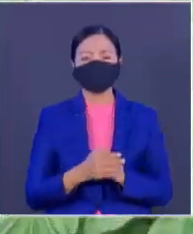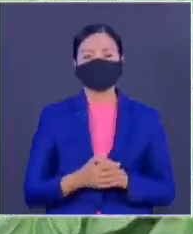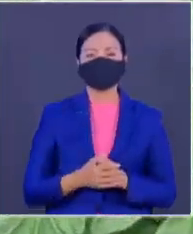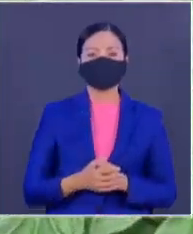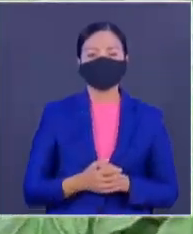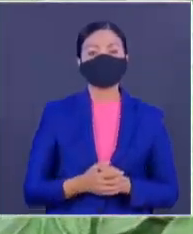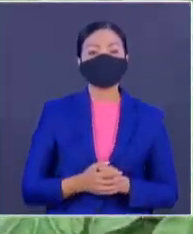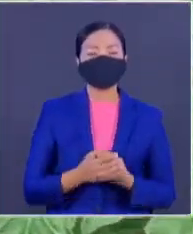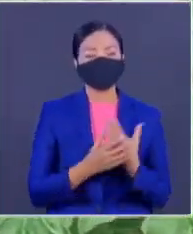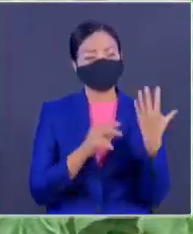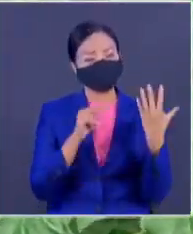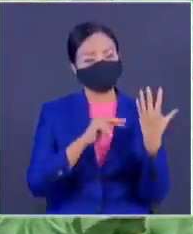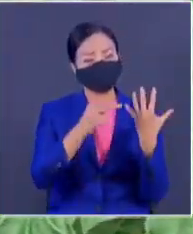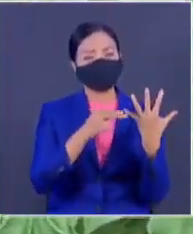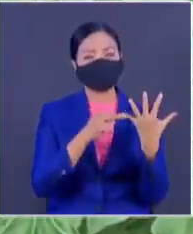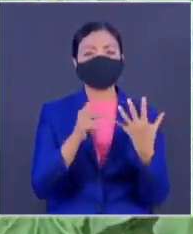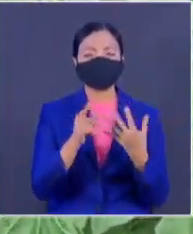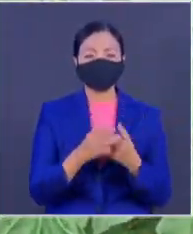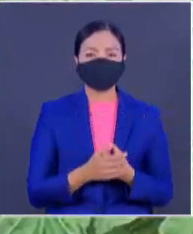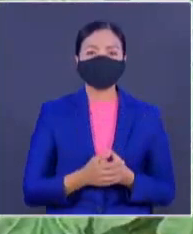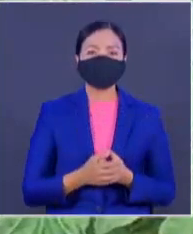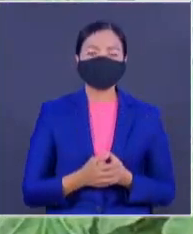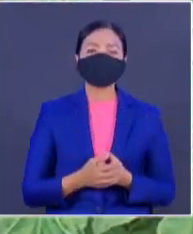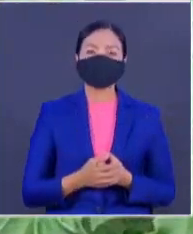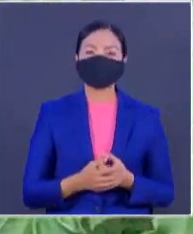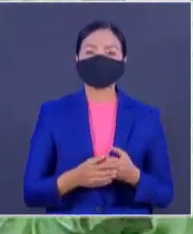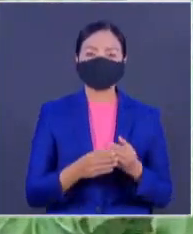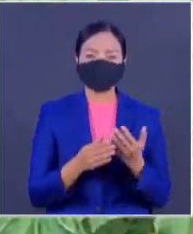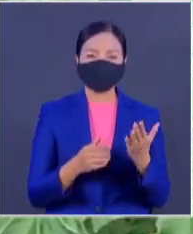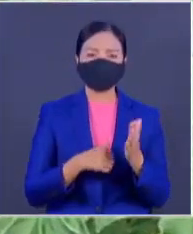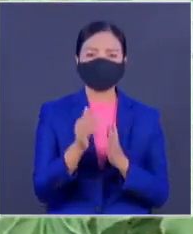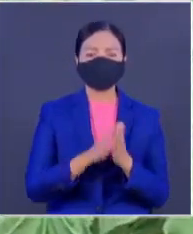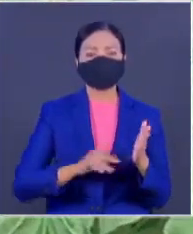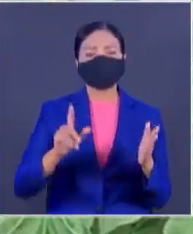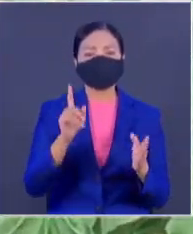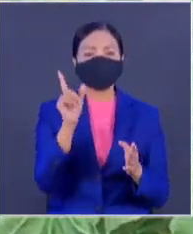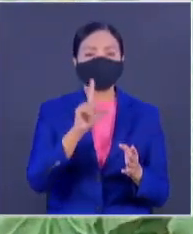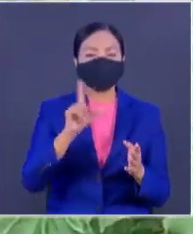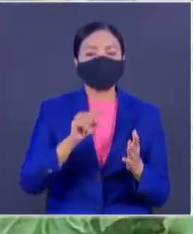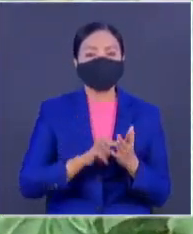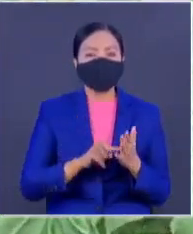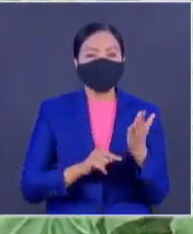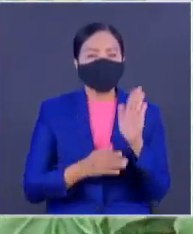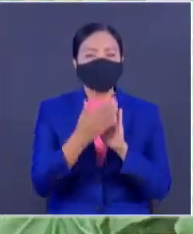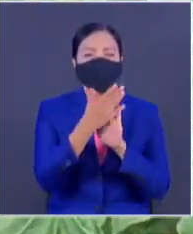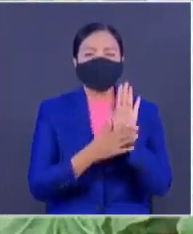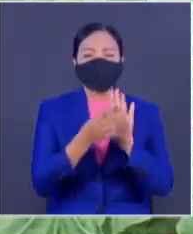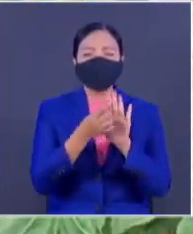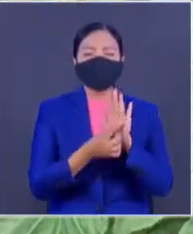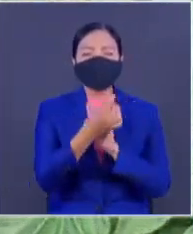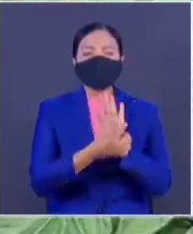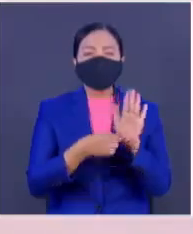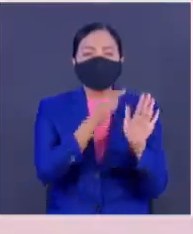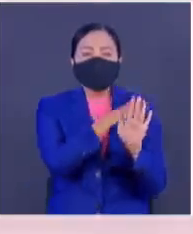ษณะของมันลักษณะต้นก้านใบหัวแล้วก็เนื้อในมีสีเหลืองเหมือนกับไพรธรรมดาเลยแต่พื้นใบเนี่ยมีริ้วขาวเป็นท